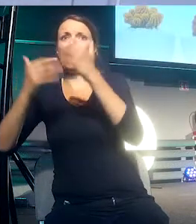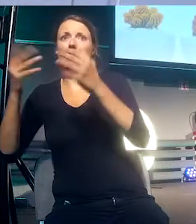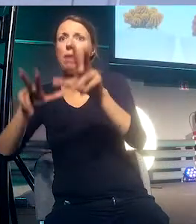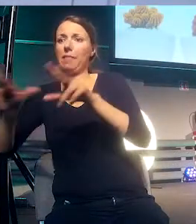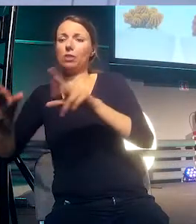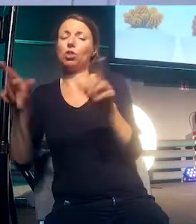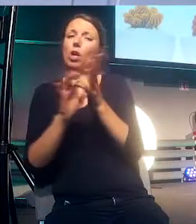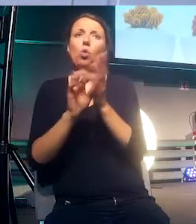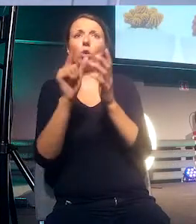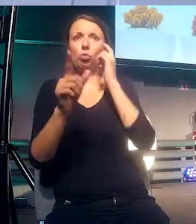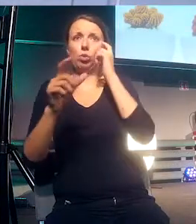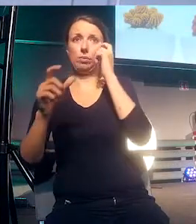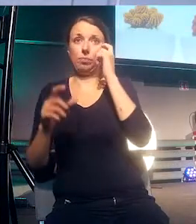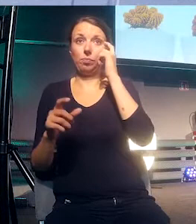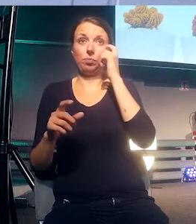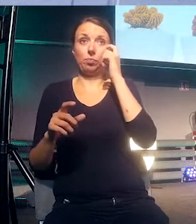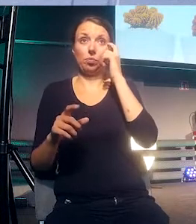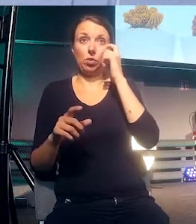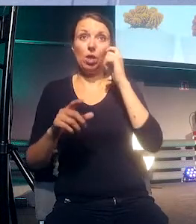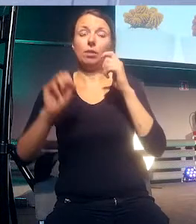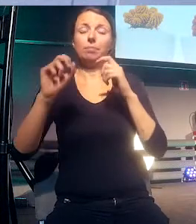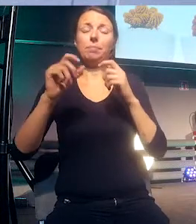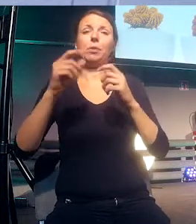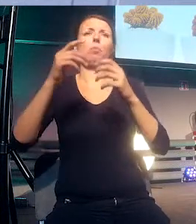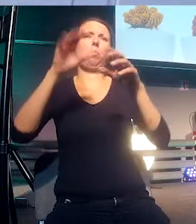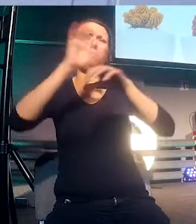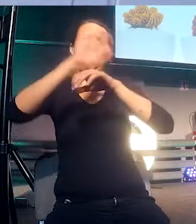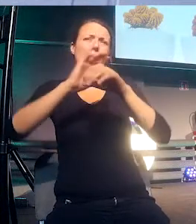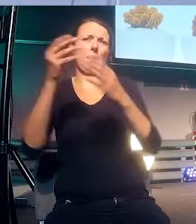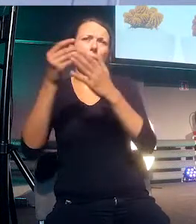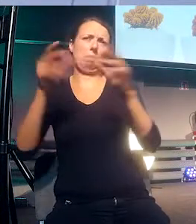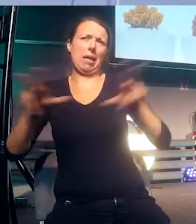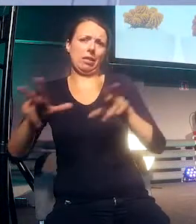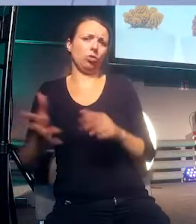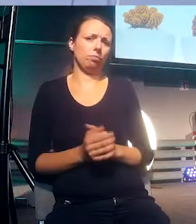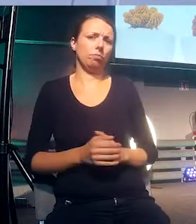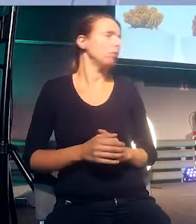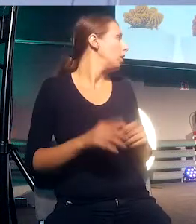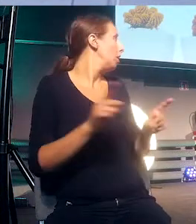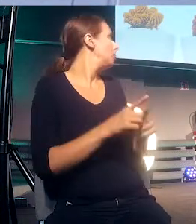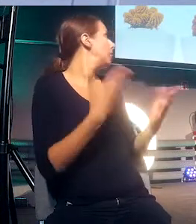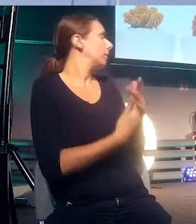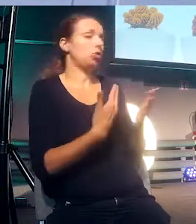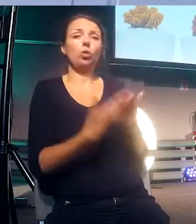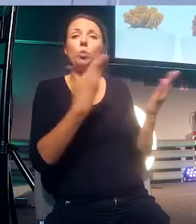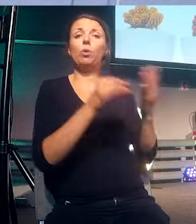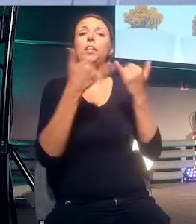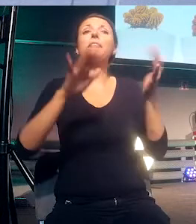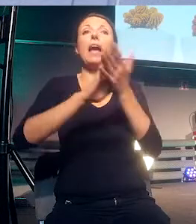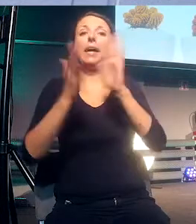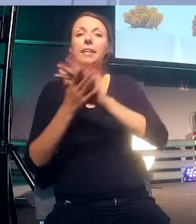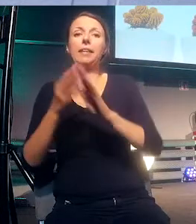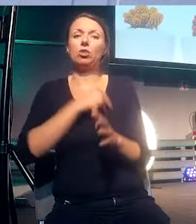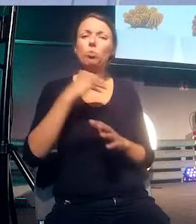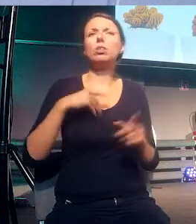Dlaczego? Dlatego, że obecnie nie mogę mówić o rynkach innych niż Polska, gdyż moje doświadczenie na